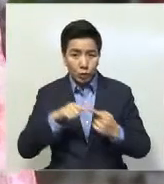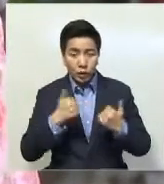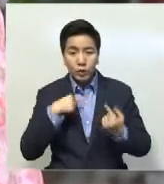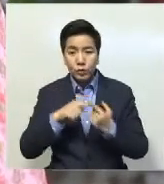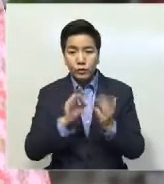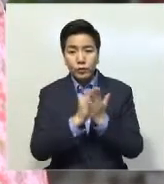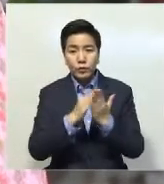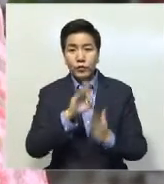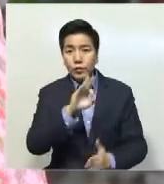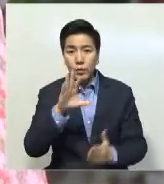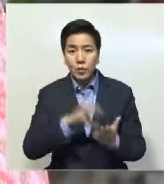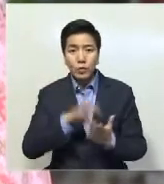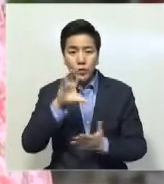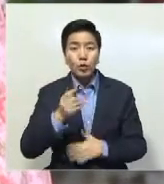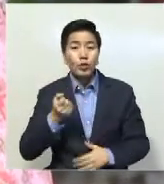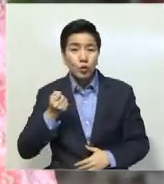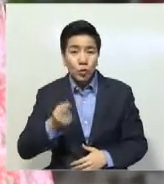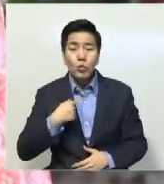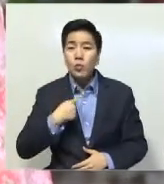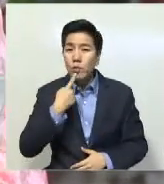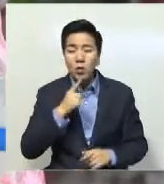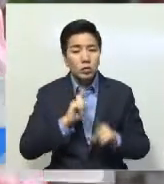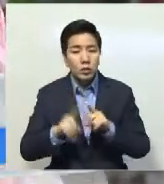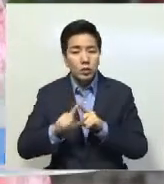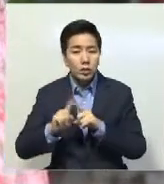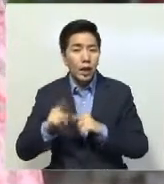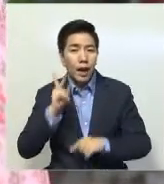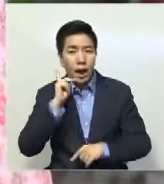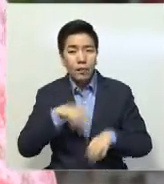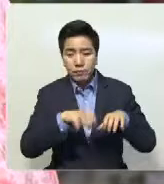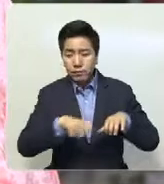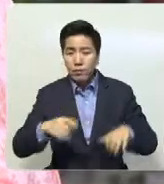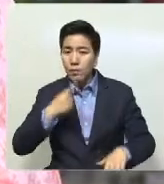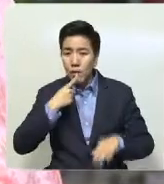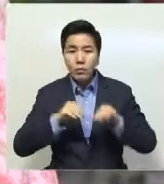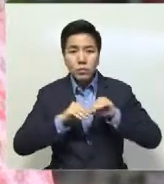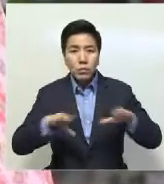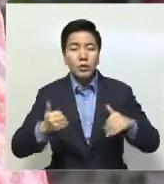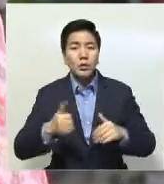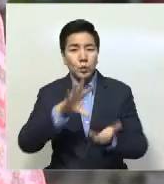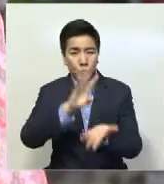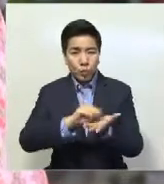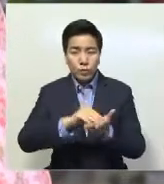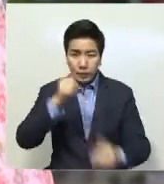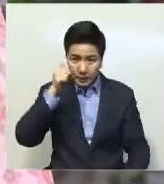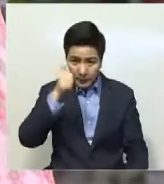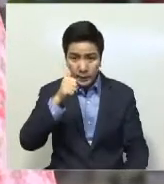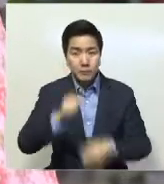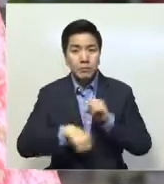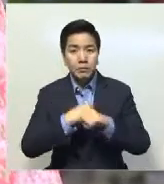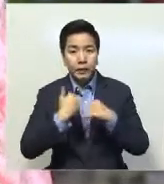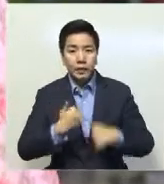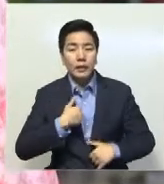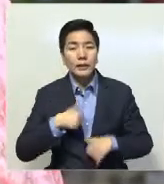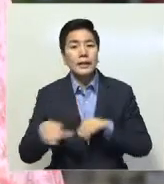าง Facebook ทั้งทางไลฟ์สดทั้งทางผู้สื่อข่าวสำนักต่างๆอันนี้เป็นข้อมูลที่ดีมากเลยค่ะปีนี้ทำให้เรา